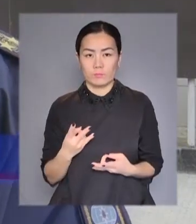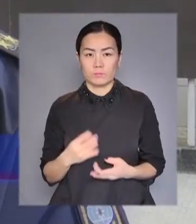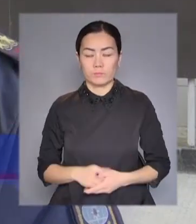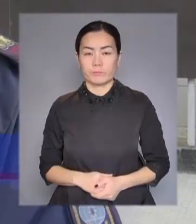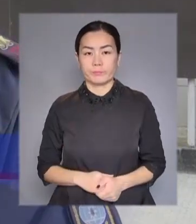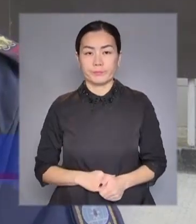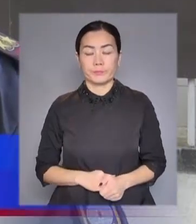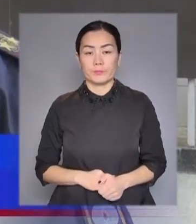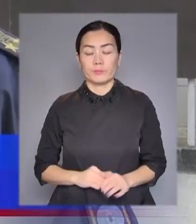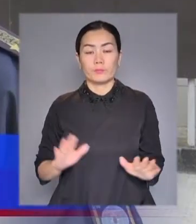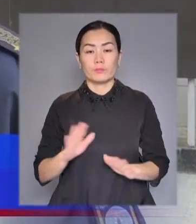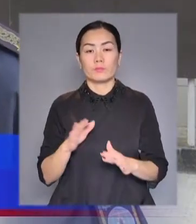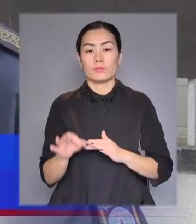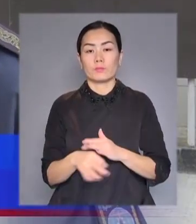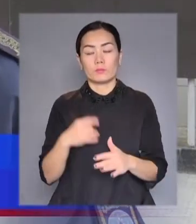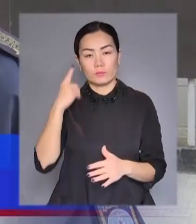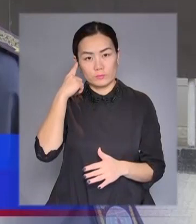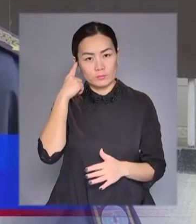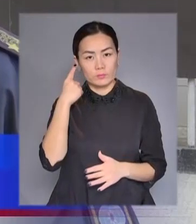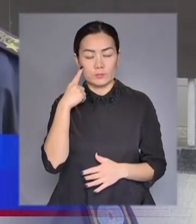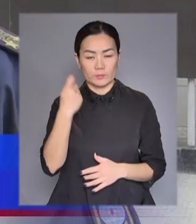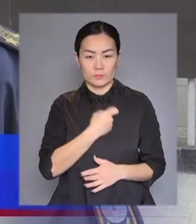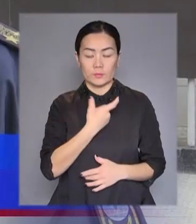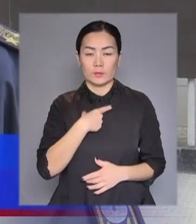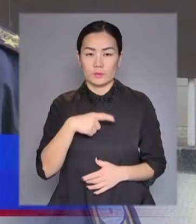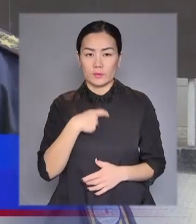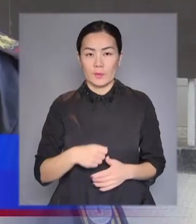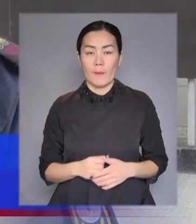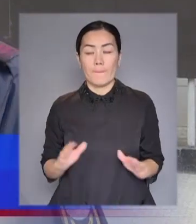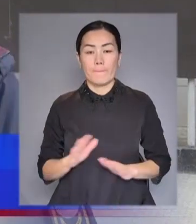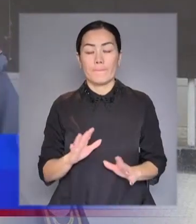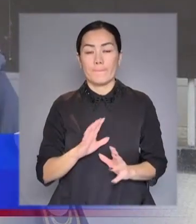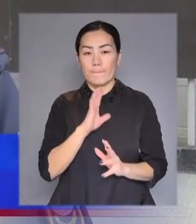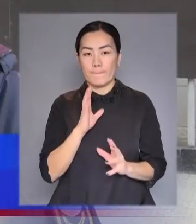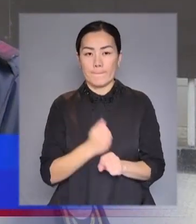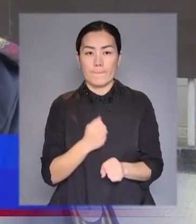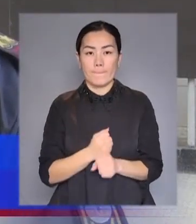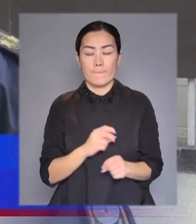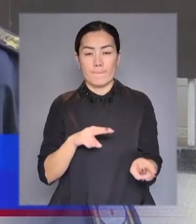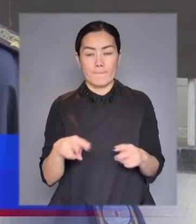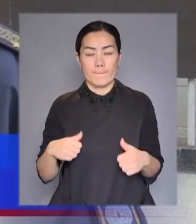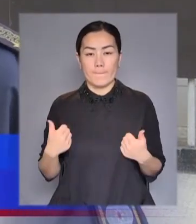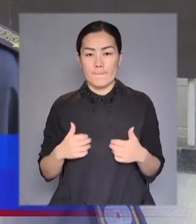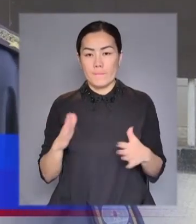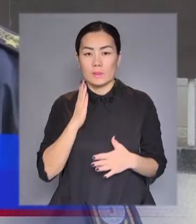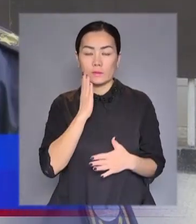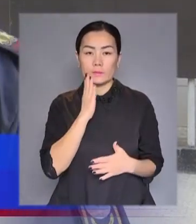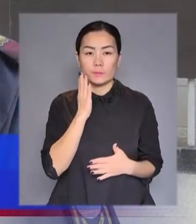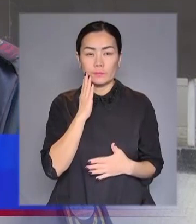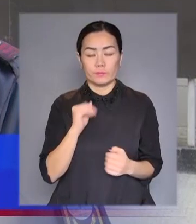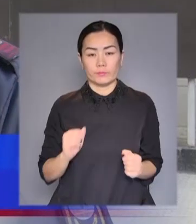баяндаймыз. Метеорологиялық мәліметтерді тыңдай отырып, немесе өзіңізді қоршаған табиғатты айналаны бақылау арқылы ауа райының